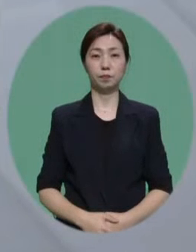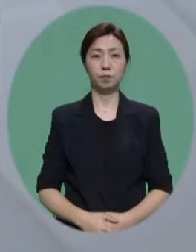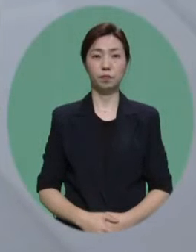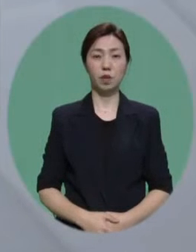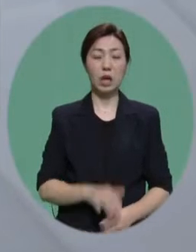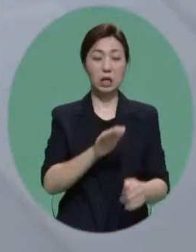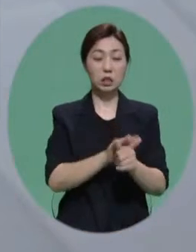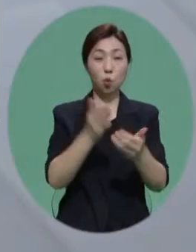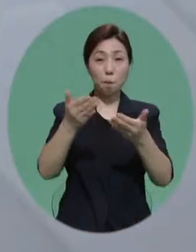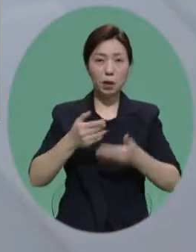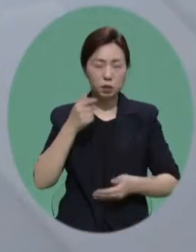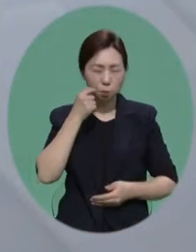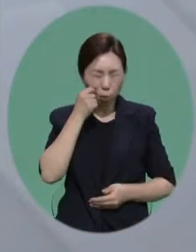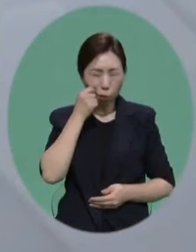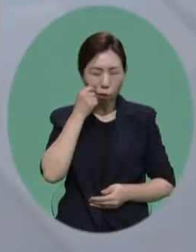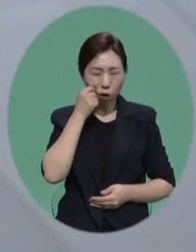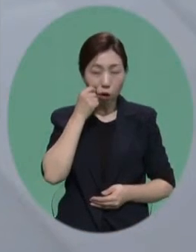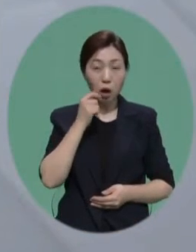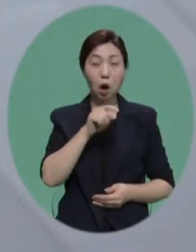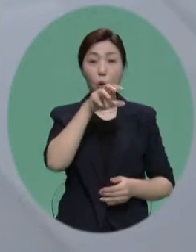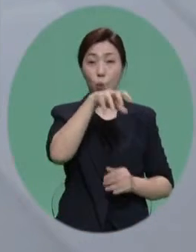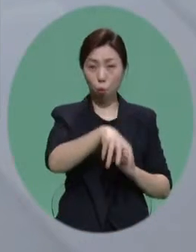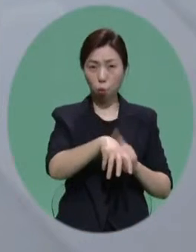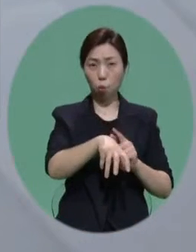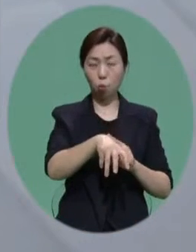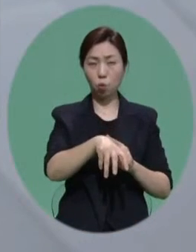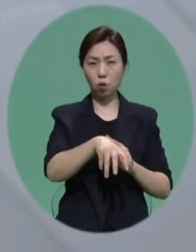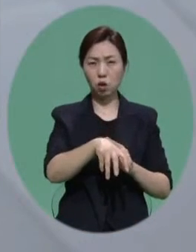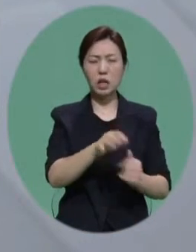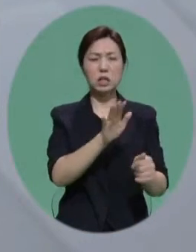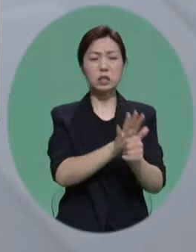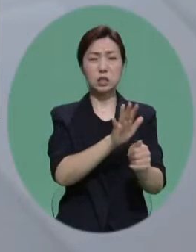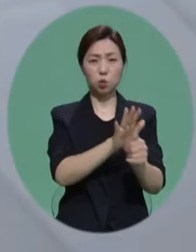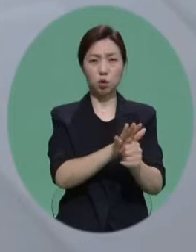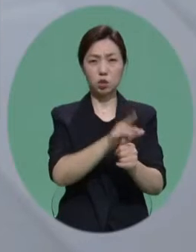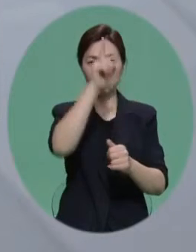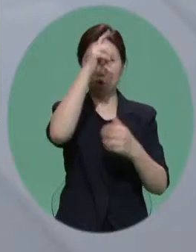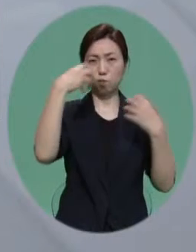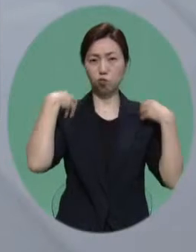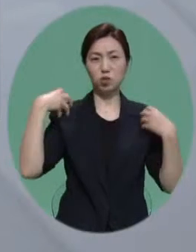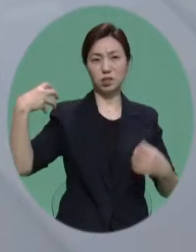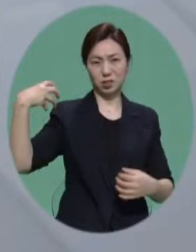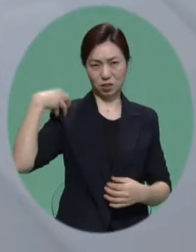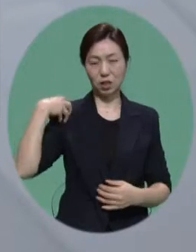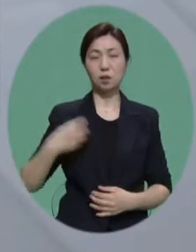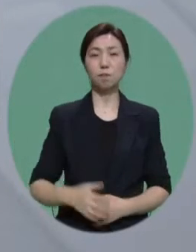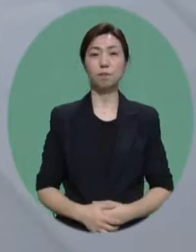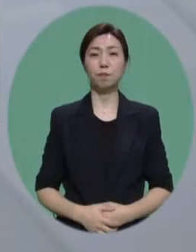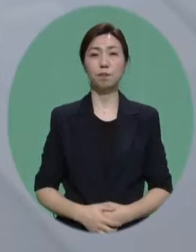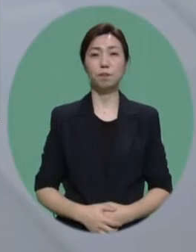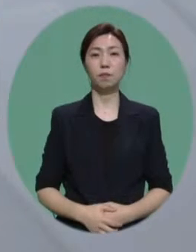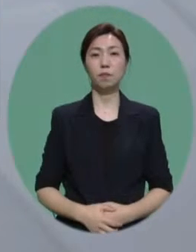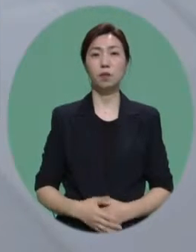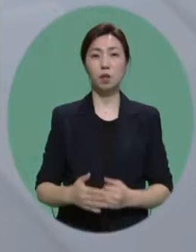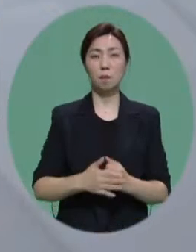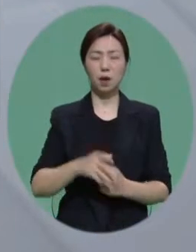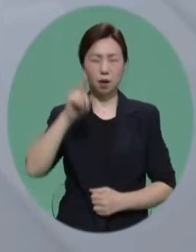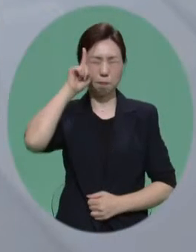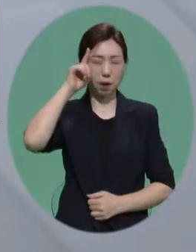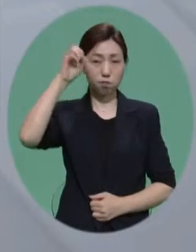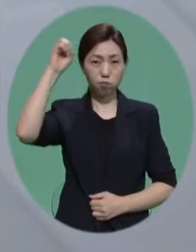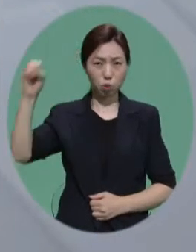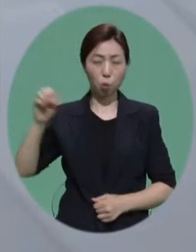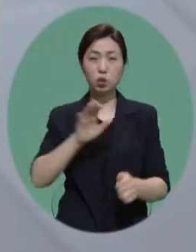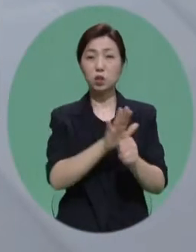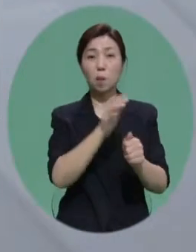있으면 당연히 그 사각지대를 외우는게 정보가 할 일이라고 생각합니다 당연히 그런 완벽하지 못했던